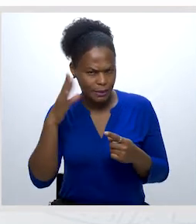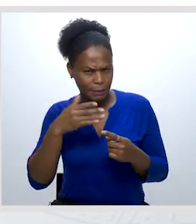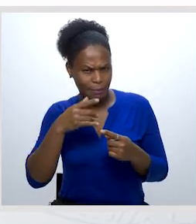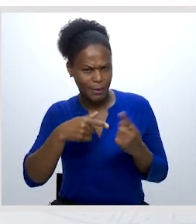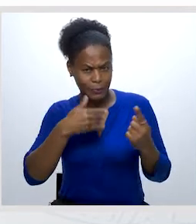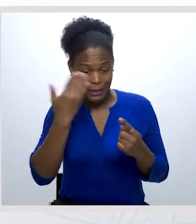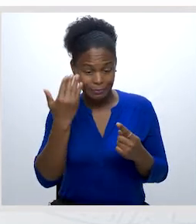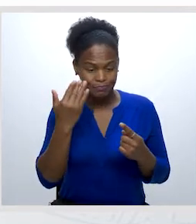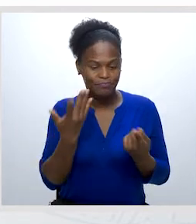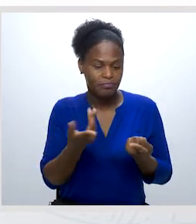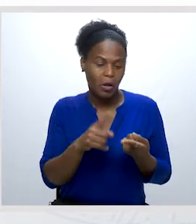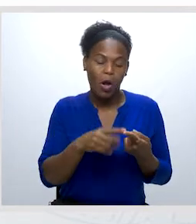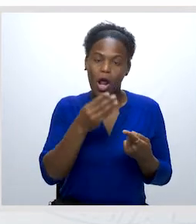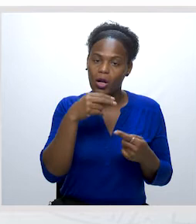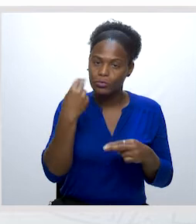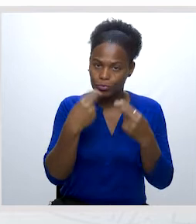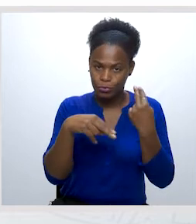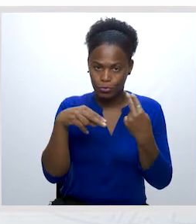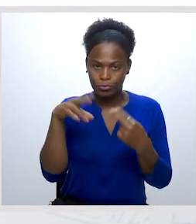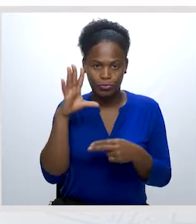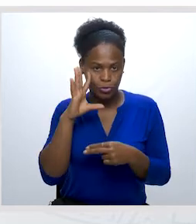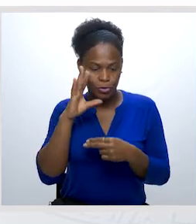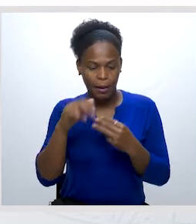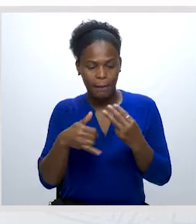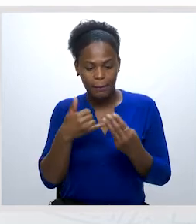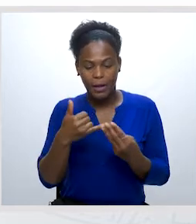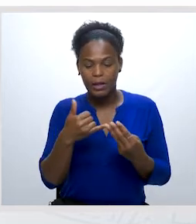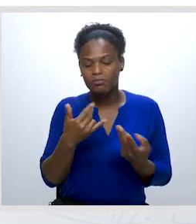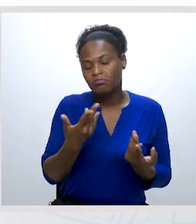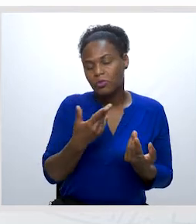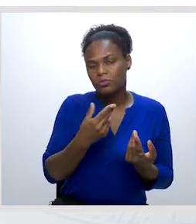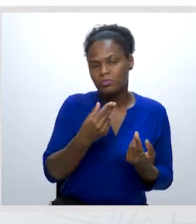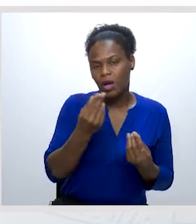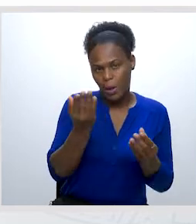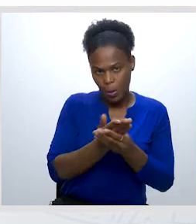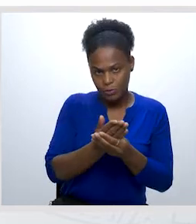Et finalement, le soir, on dîne. Vous avez compris?